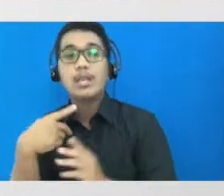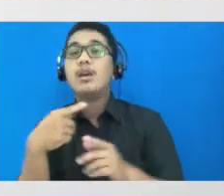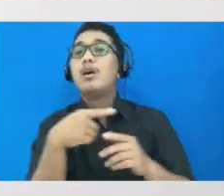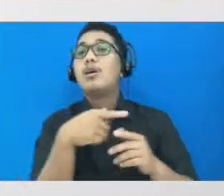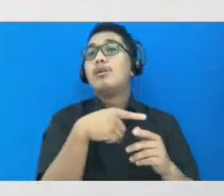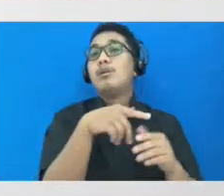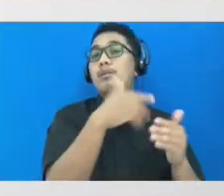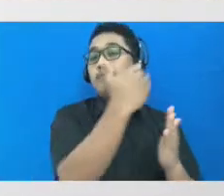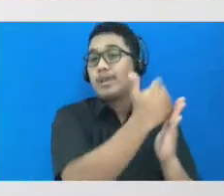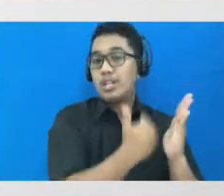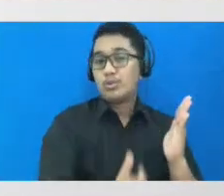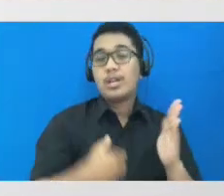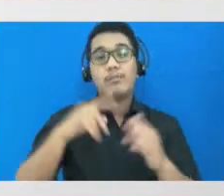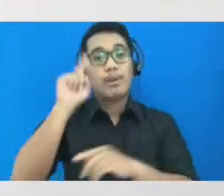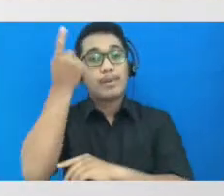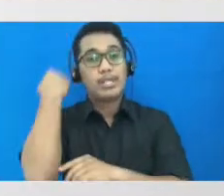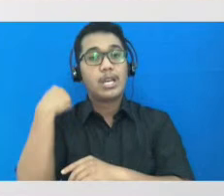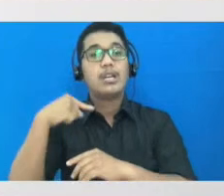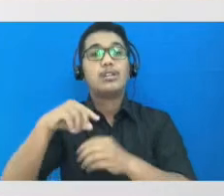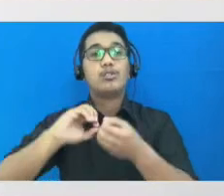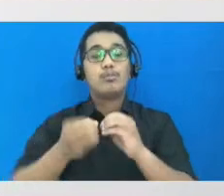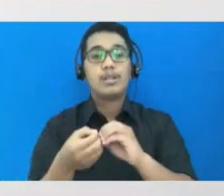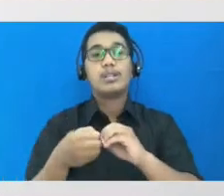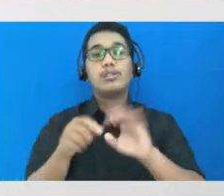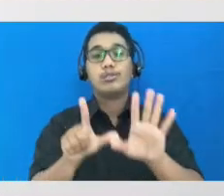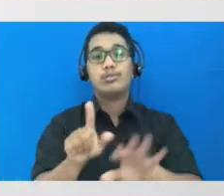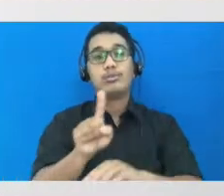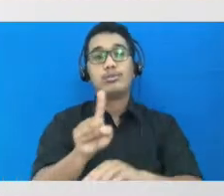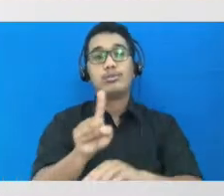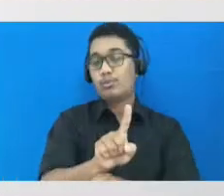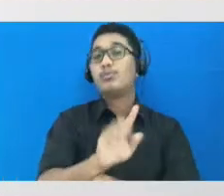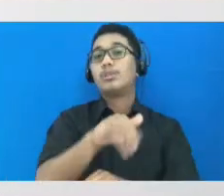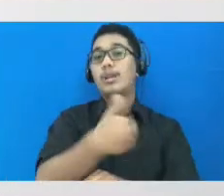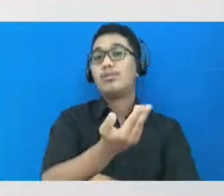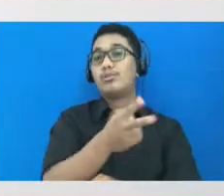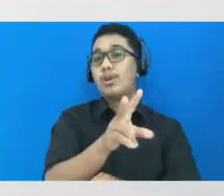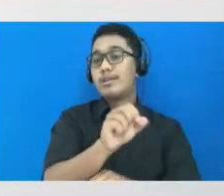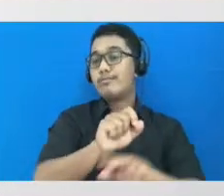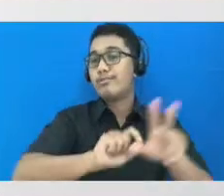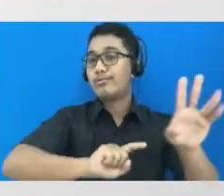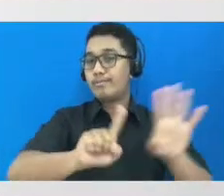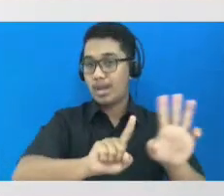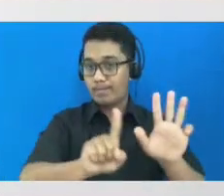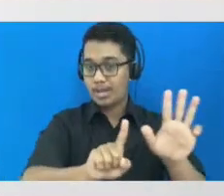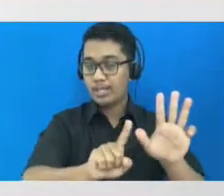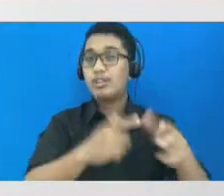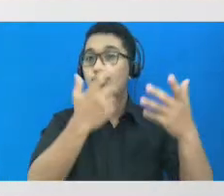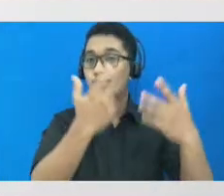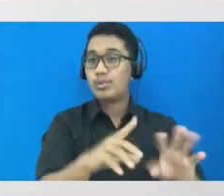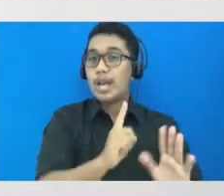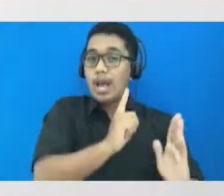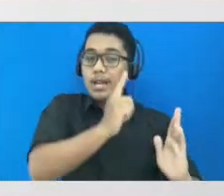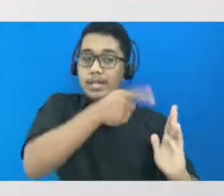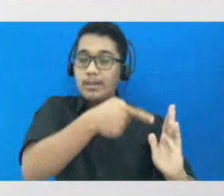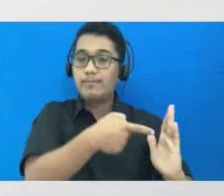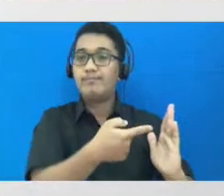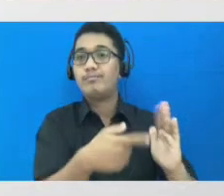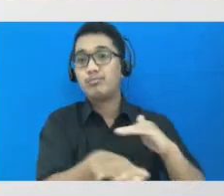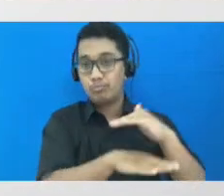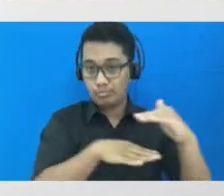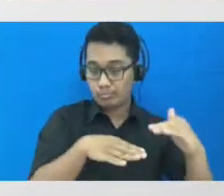71 2019, sudah ada beberapa prinsip fundamental terkait pemrosesan data pribadi dan juga